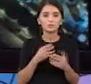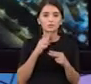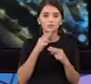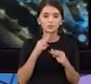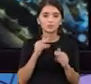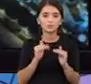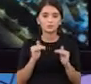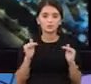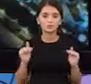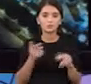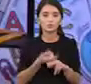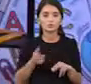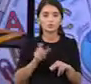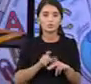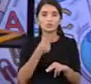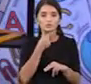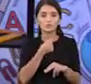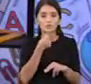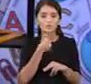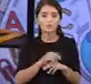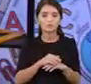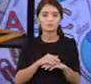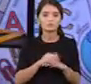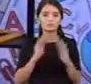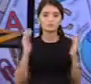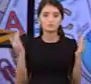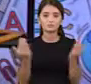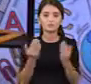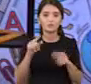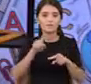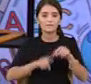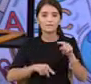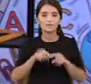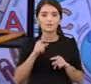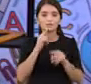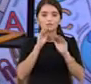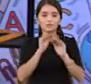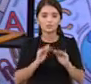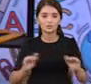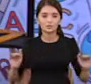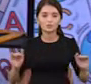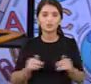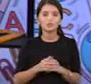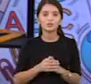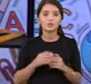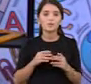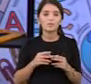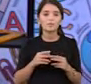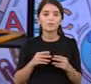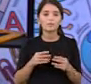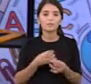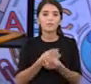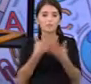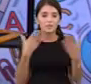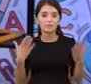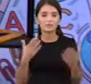Mana diqqat qiling bolajonlar, juda ham go'zal manzara. Vatanimizga tinchlik, mana shunday